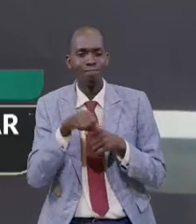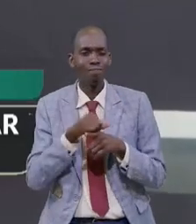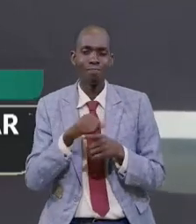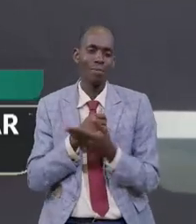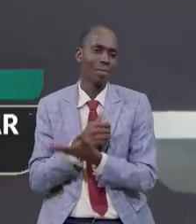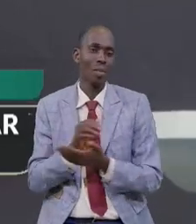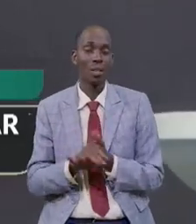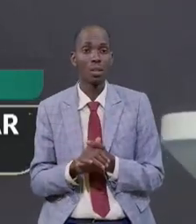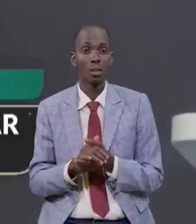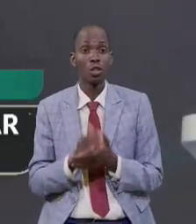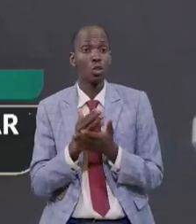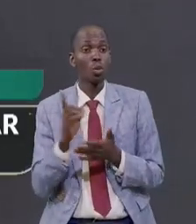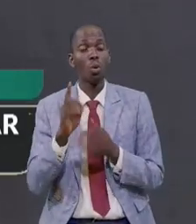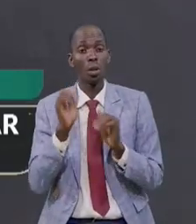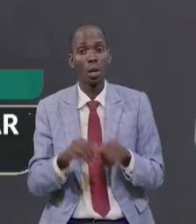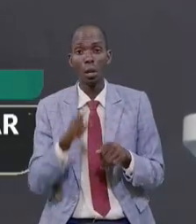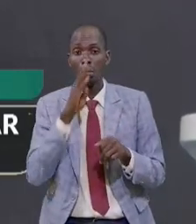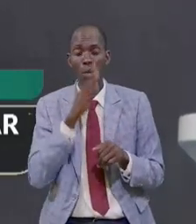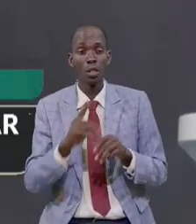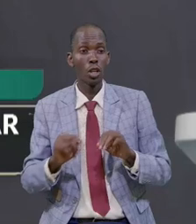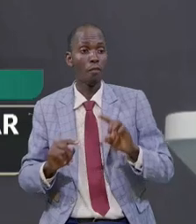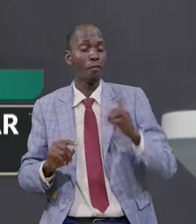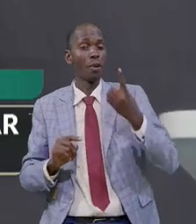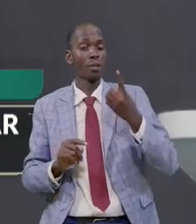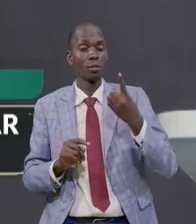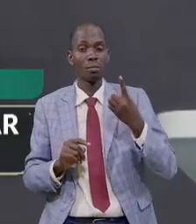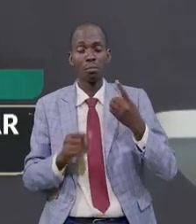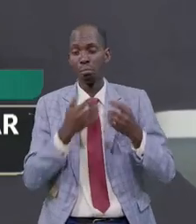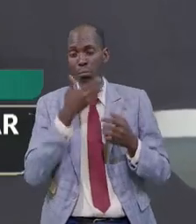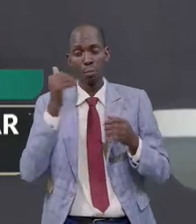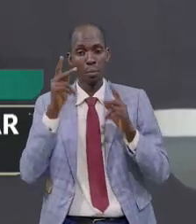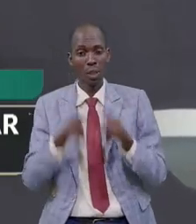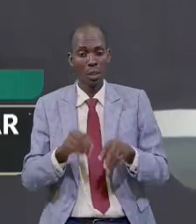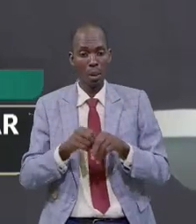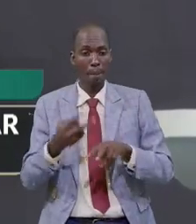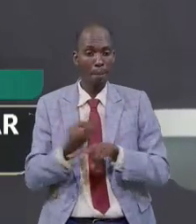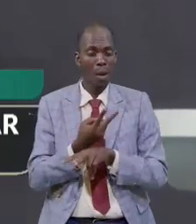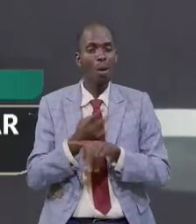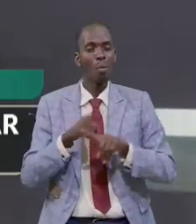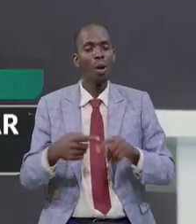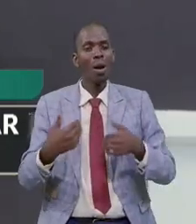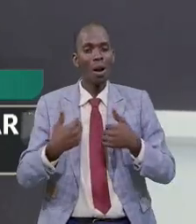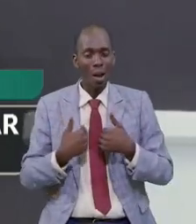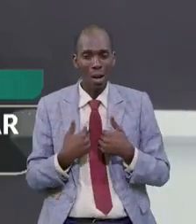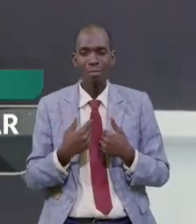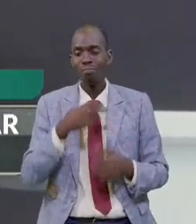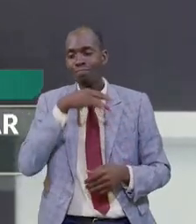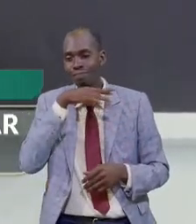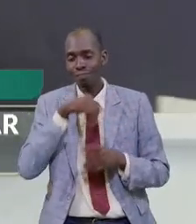là-bas quelqu'un peut être premier en mathématique et avoir la corruption quelqu'un peut être